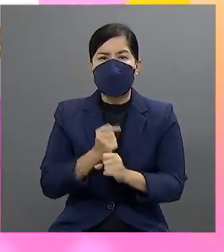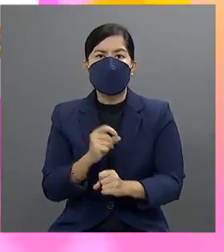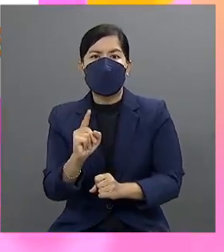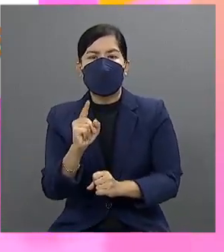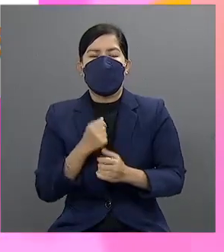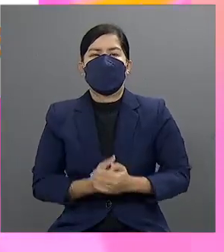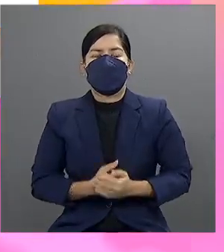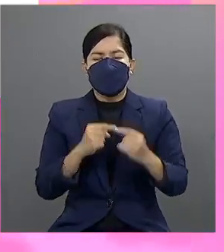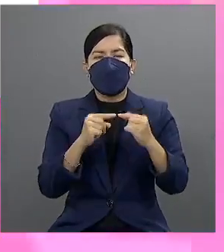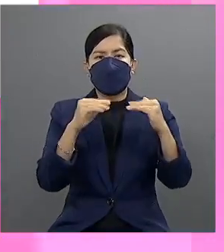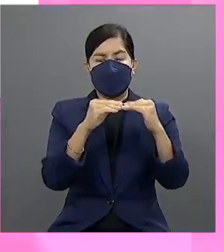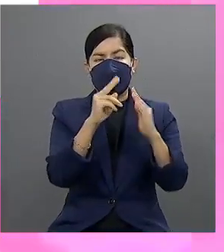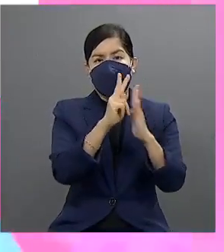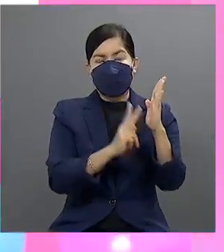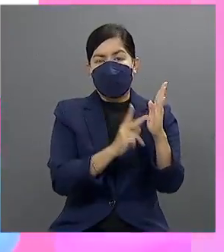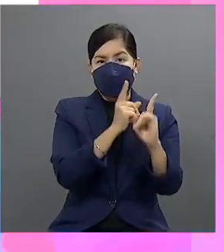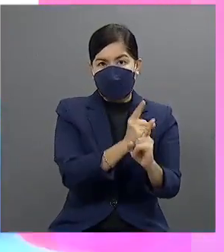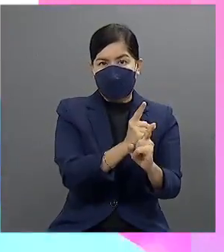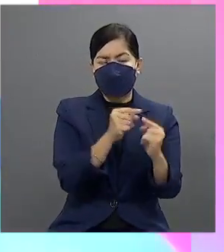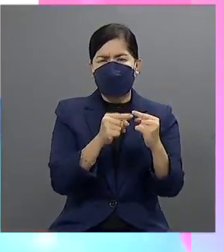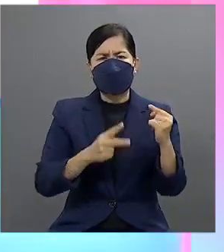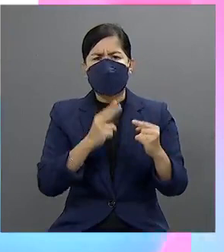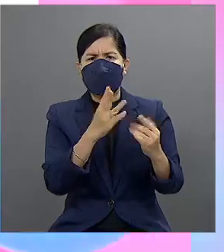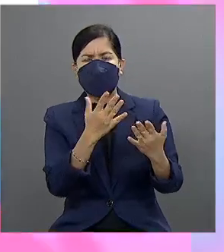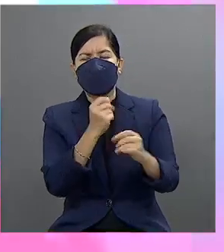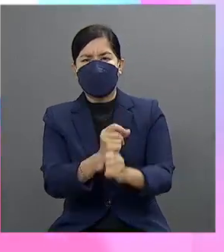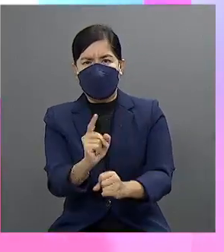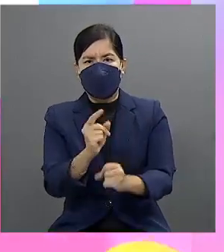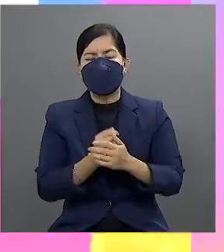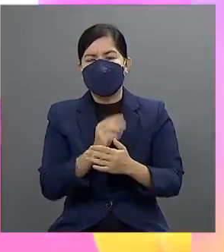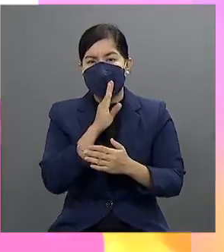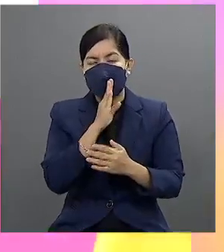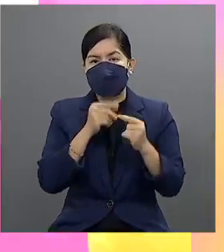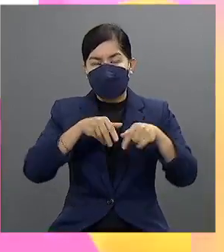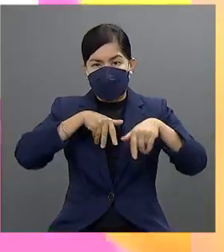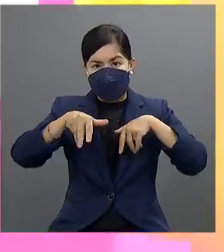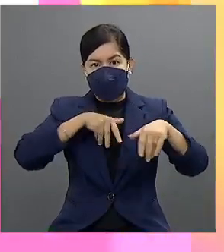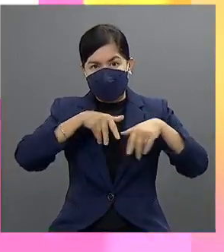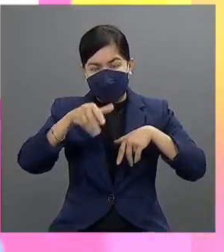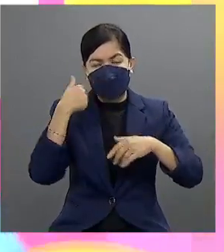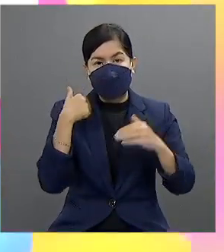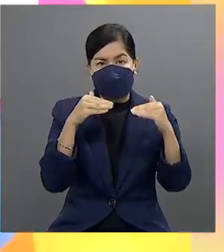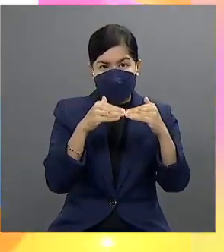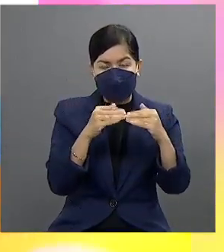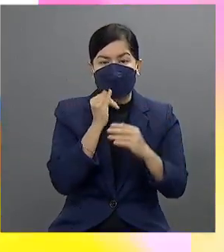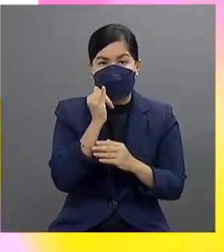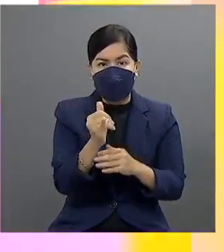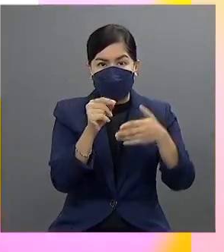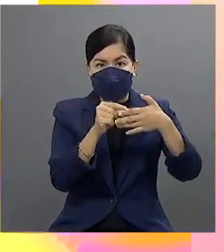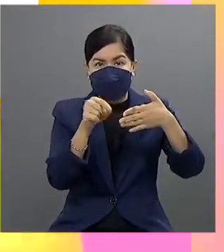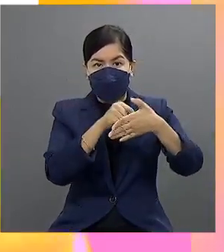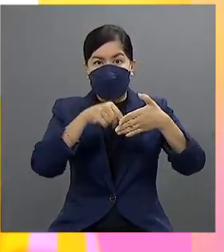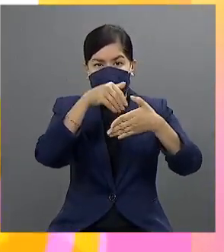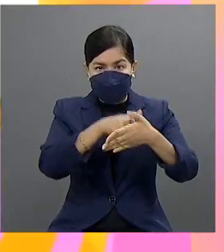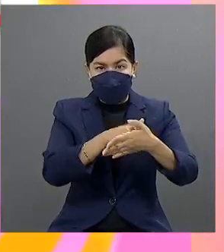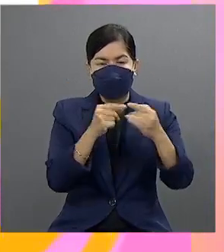ายในเรื่องนี้ขอตอบว่ากรณีที่ผู้มีสิทธิ์เลือกตั้งสมาชิกและนายกอบต.ที่จะมีขึ้นในวันอาทิตย์ที่28